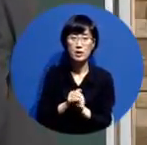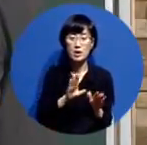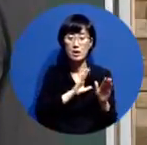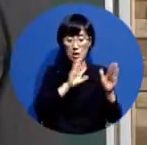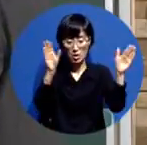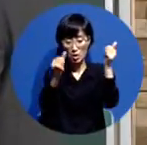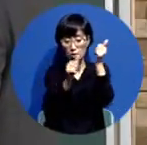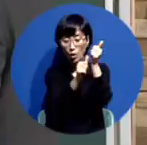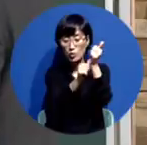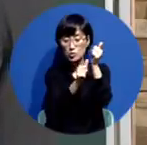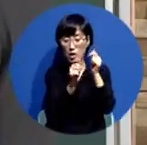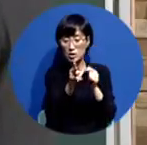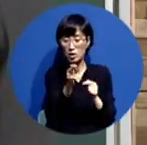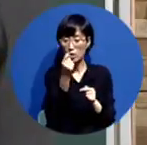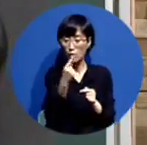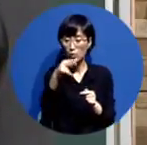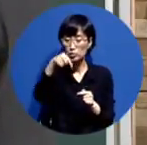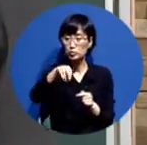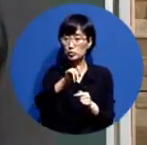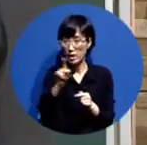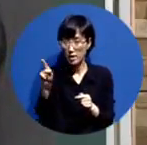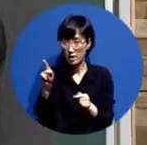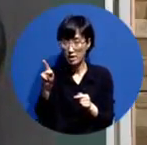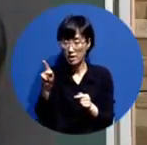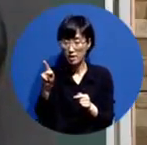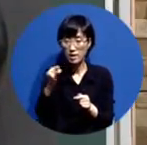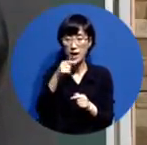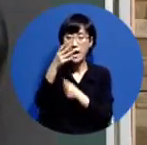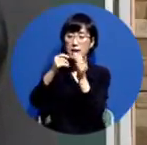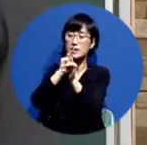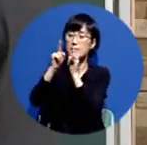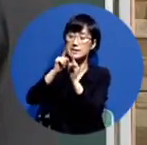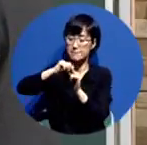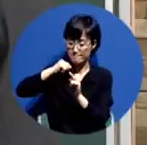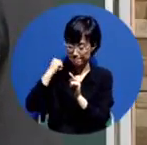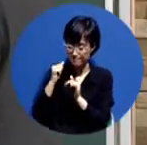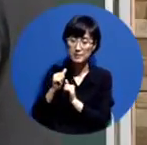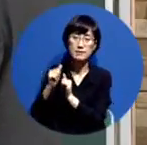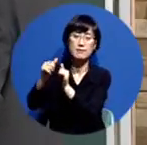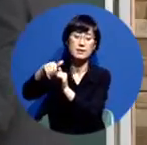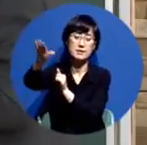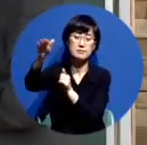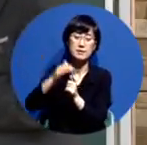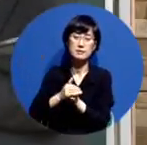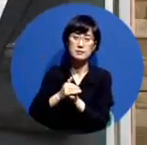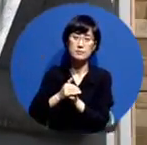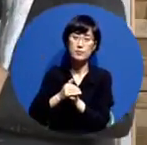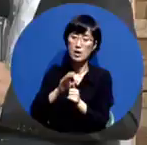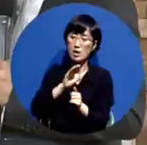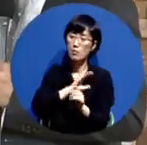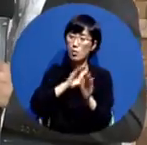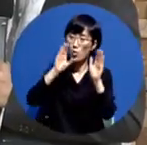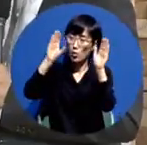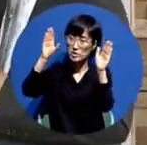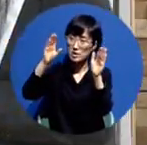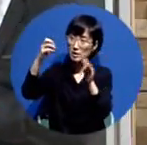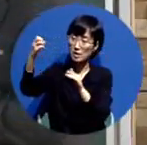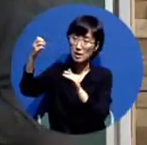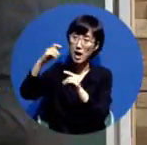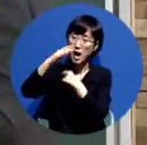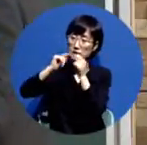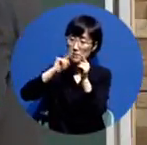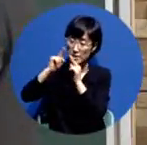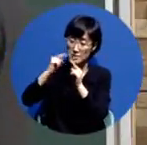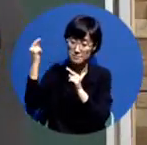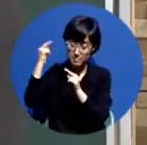他跟着神的话语而走了 모세가이스라엘민족에게하나님말씀하신것을전달해주었습니다 摩西他向着以色列百姓传达